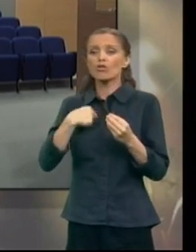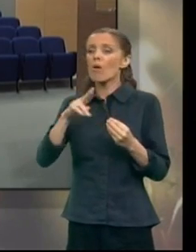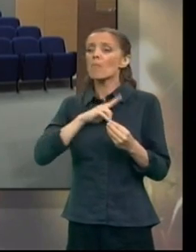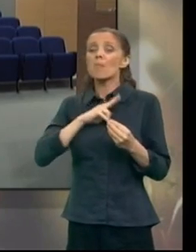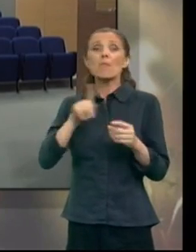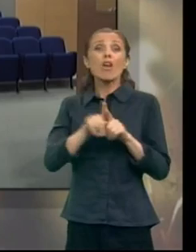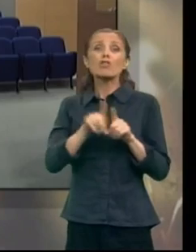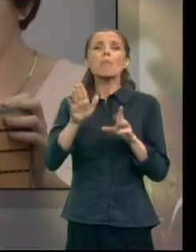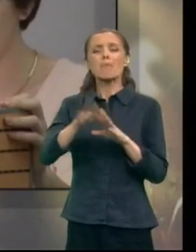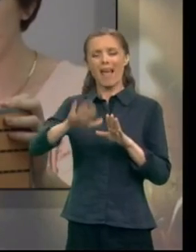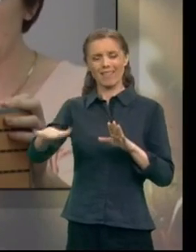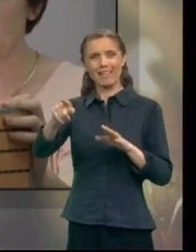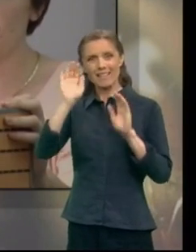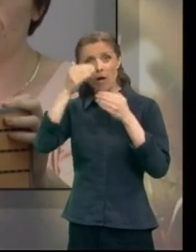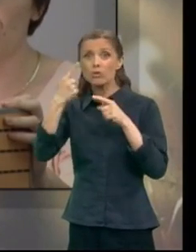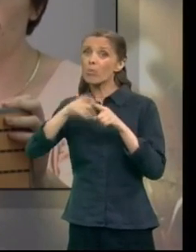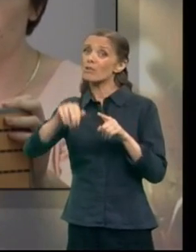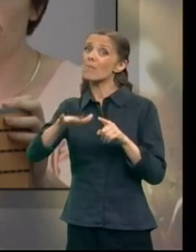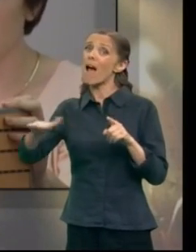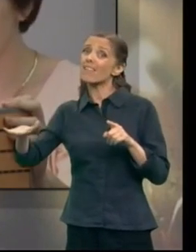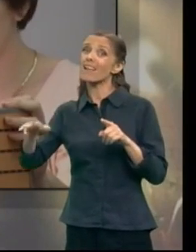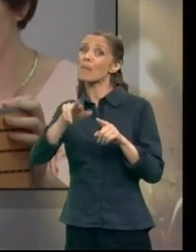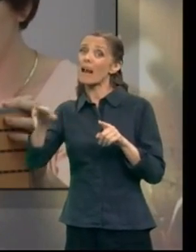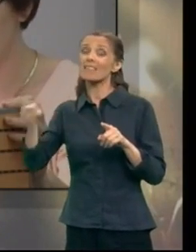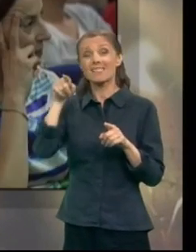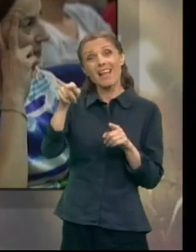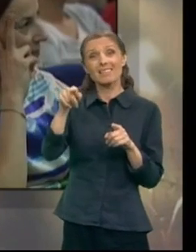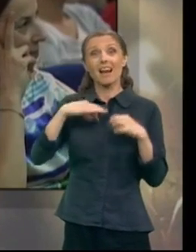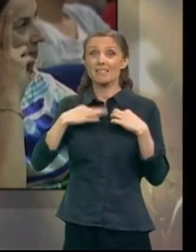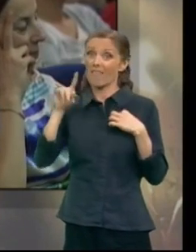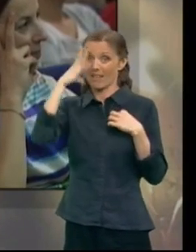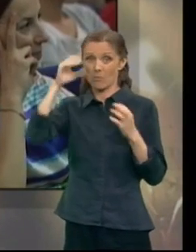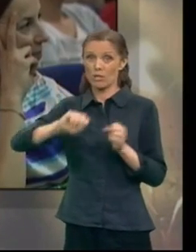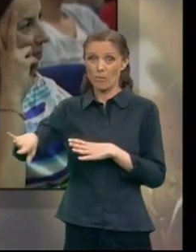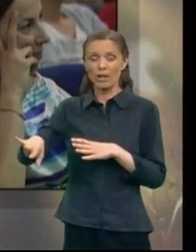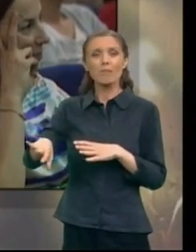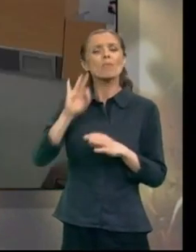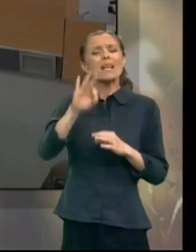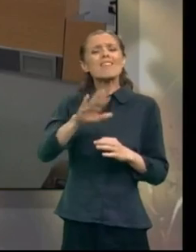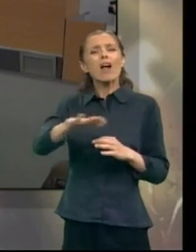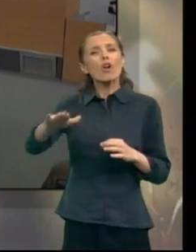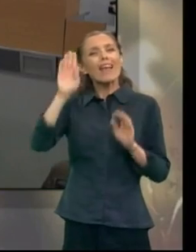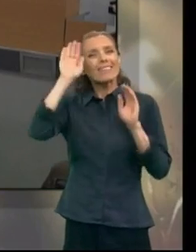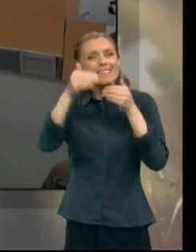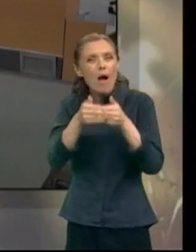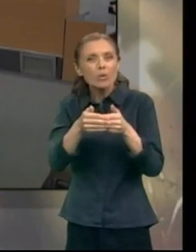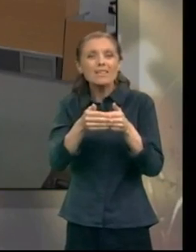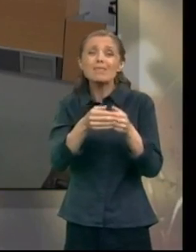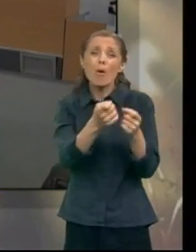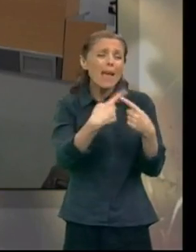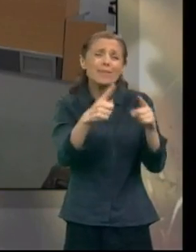koje nikako ne smemo da zaboravimo. Kao što je svako dete sa autizmom posebno, tako je i svaka porodica oko njega posebna na svoj